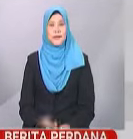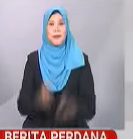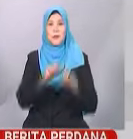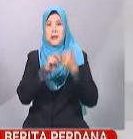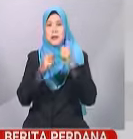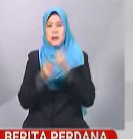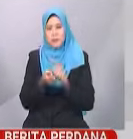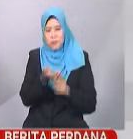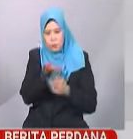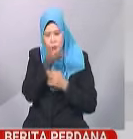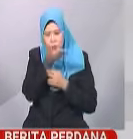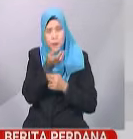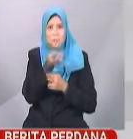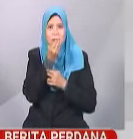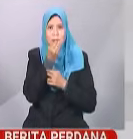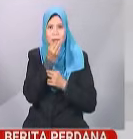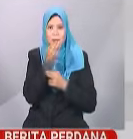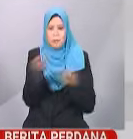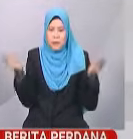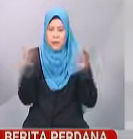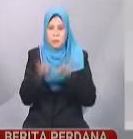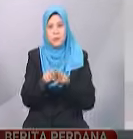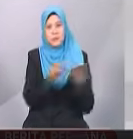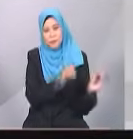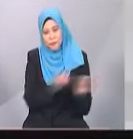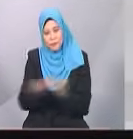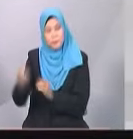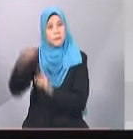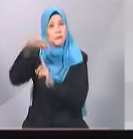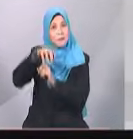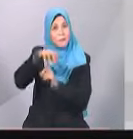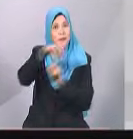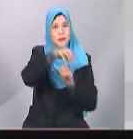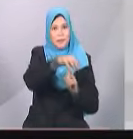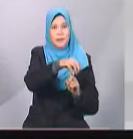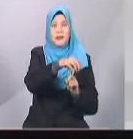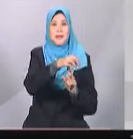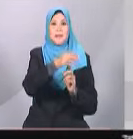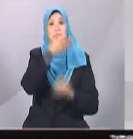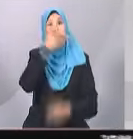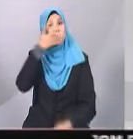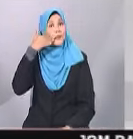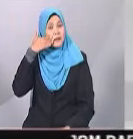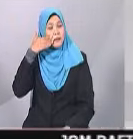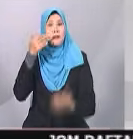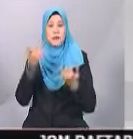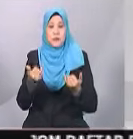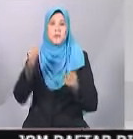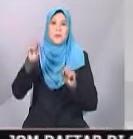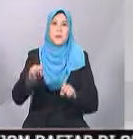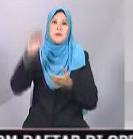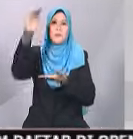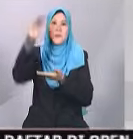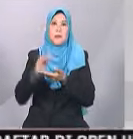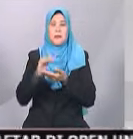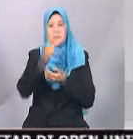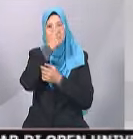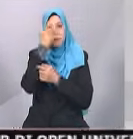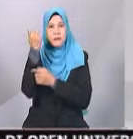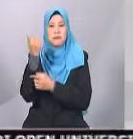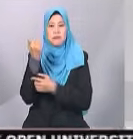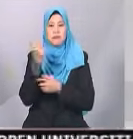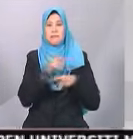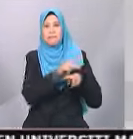Masalah pembaziran makanan yang berlaku setiap kali penganjuran Bazar Ramadan dapat dikurangkan tahun ini berikutan penguatkuasaan Perintah